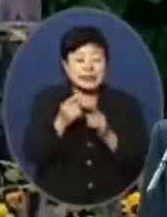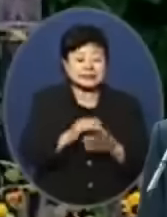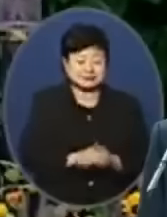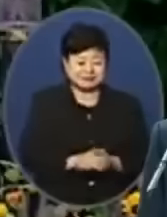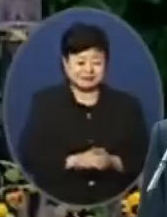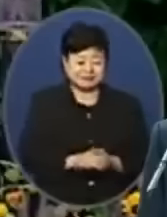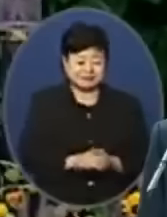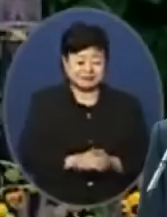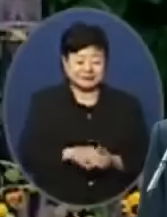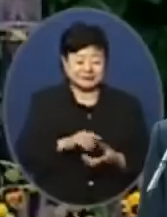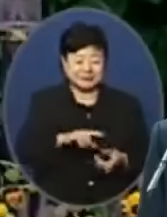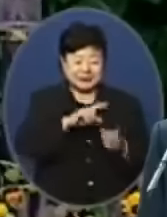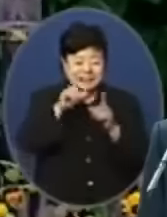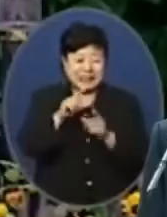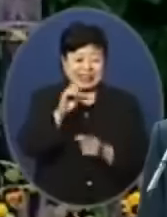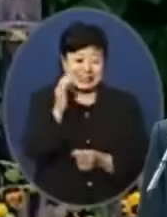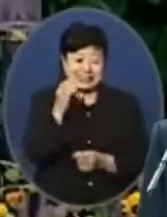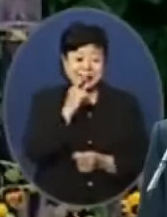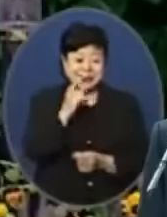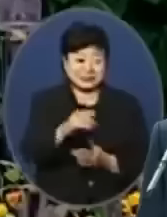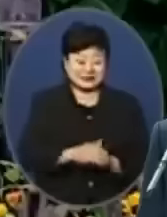모든 말씀으로 살 것이니라.